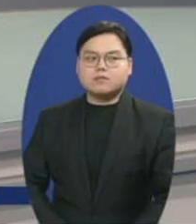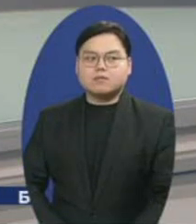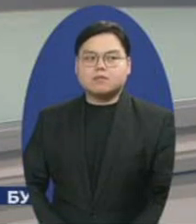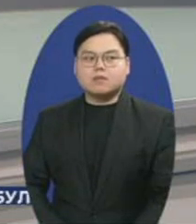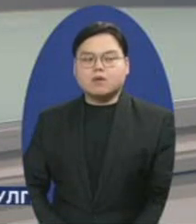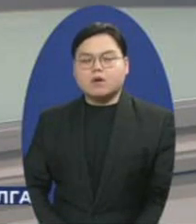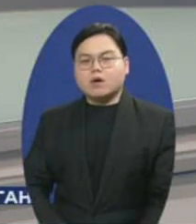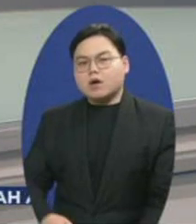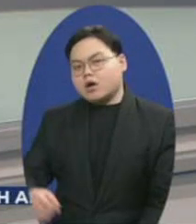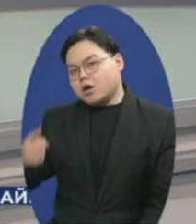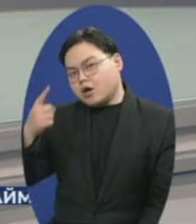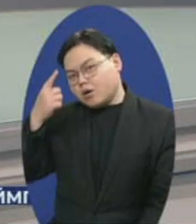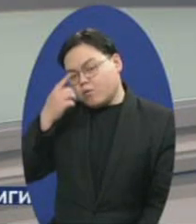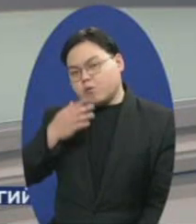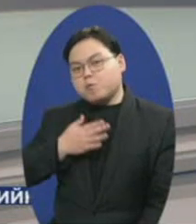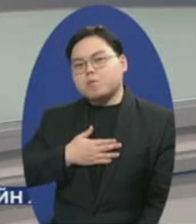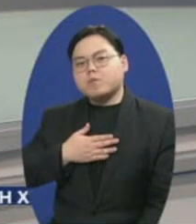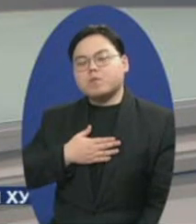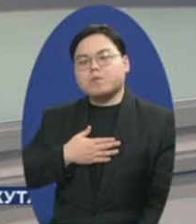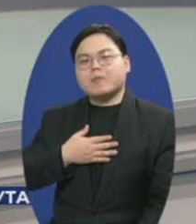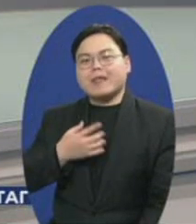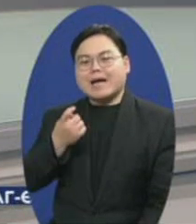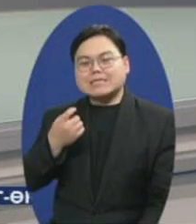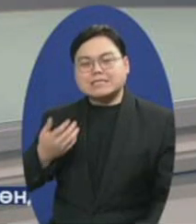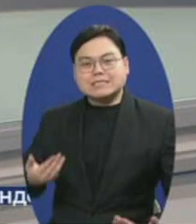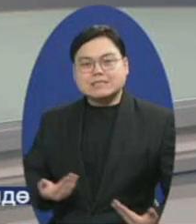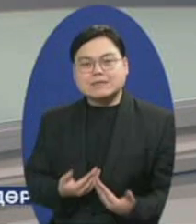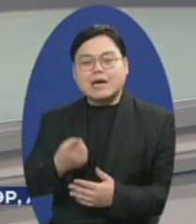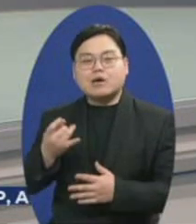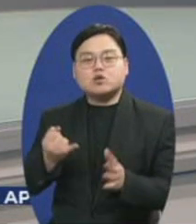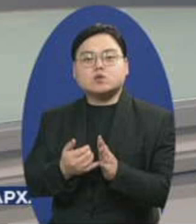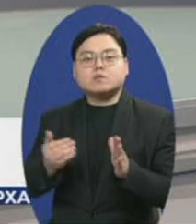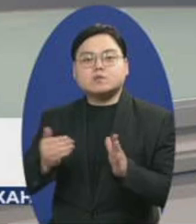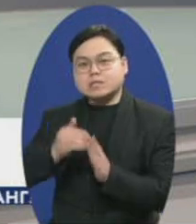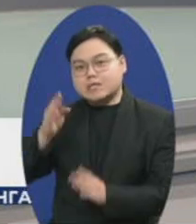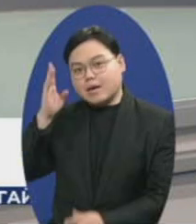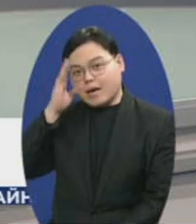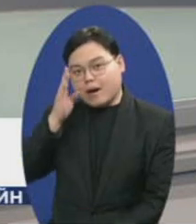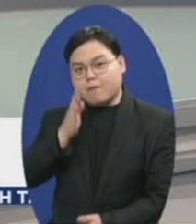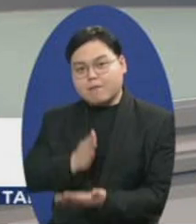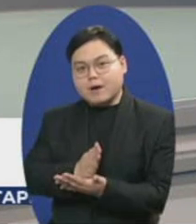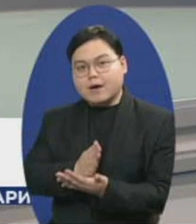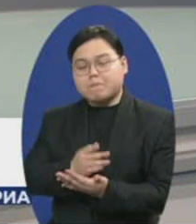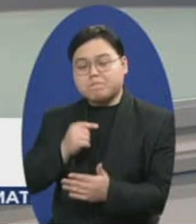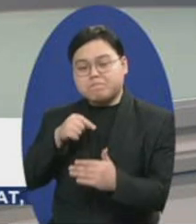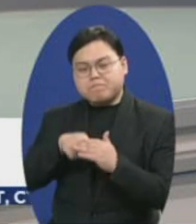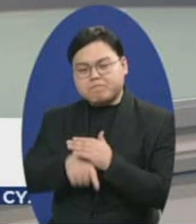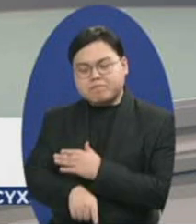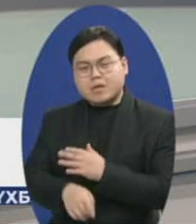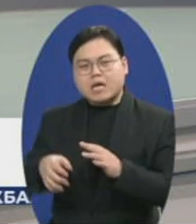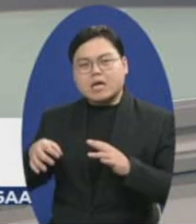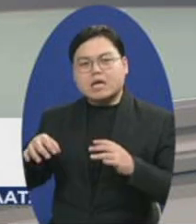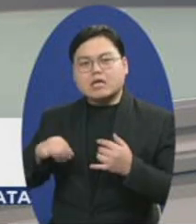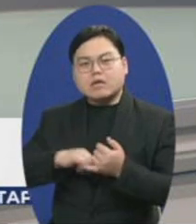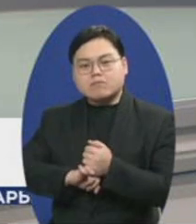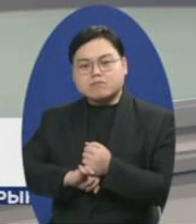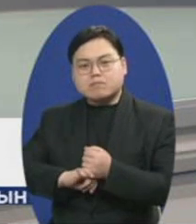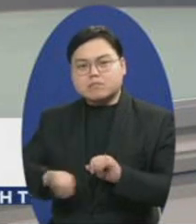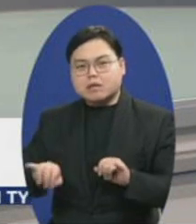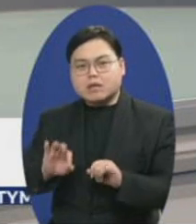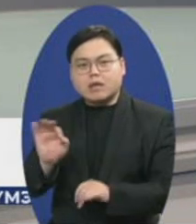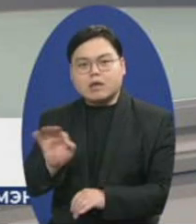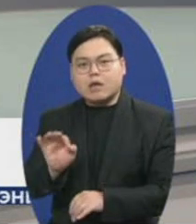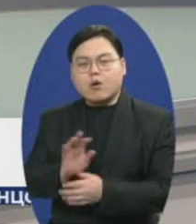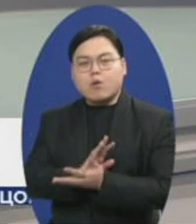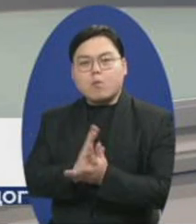Монголд өргө толгойлсон 16 мянган гаруй аав байна. Энэ бол бүртгэлтэй ил тод мэдэгдэж байгаа тоо. Үүний цаана гэрэлтэй цуцлуулааг үуч эхнэрээсээ